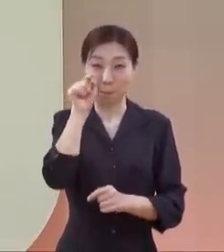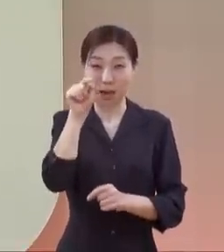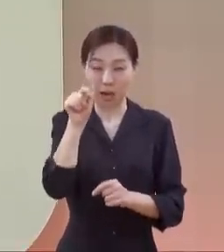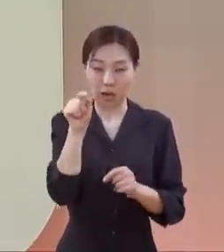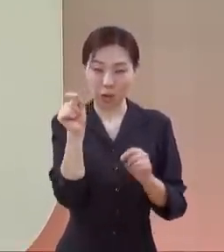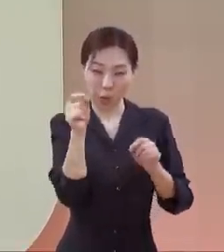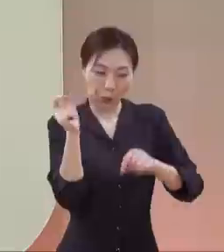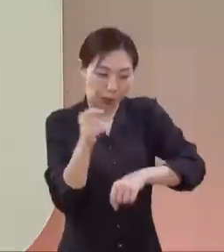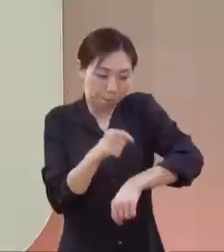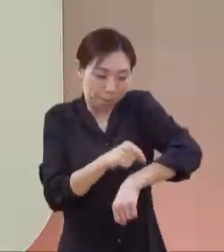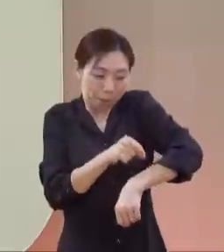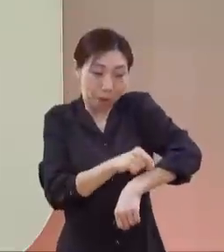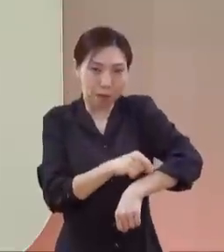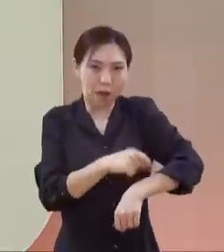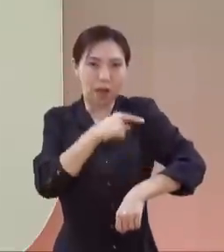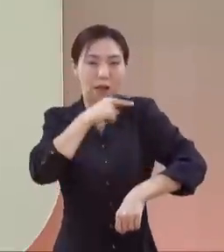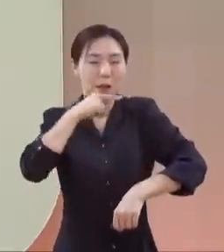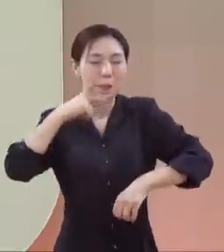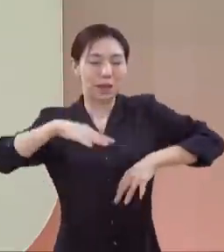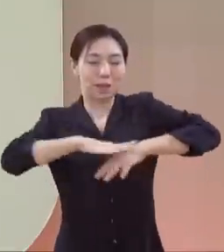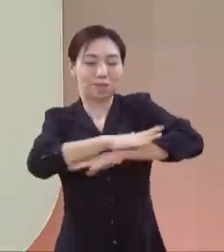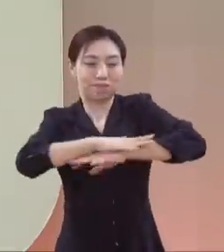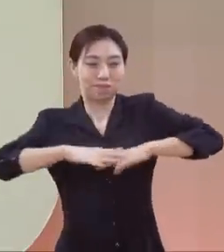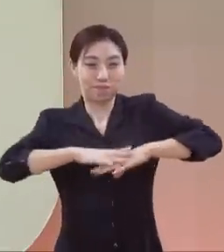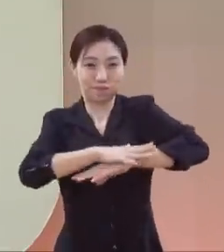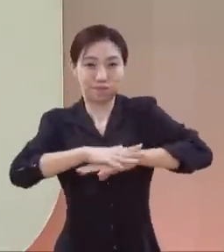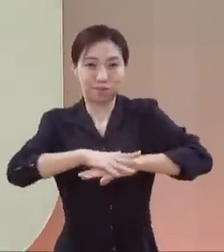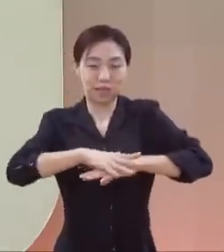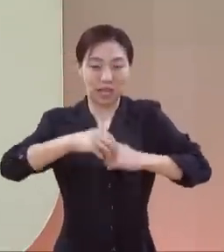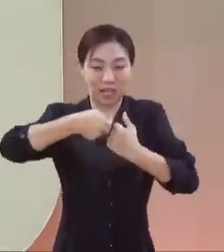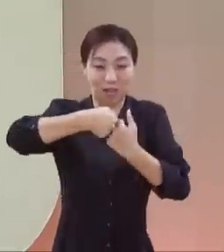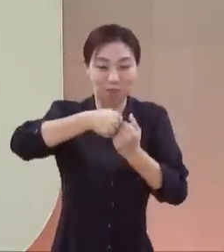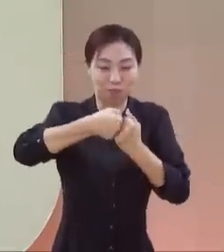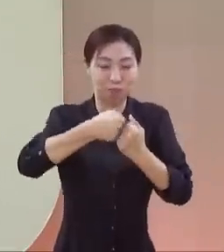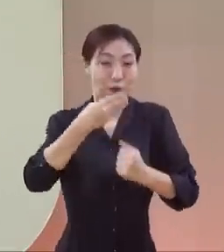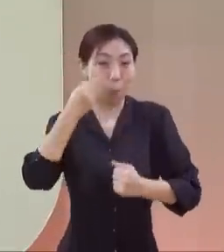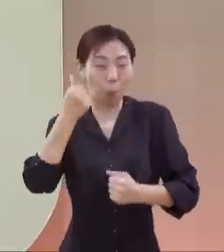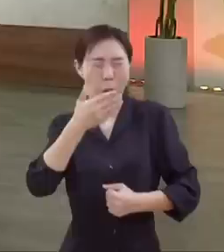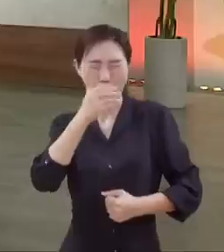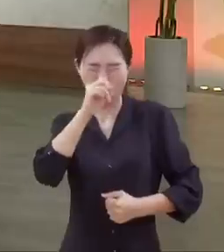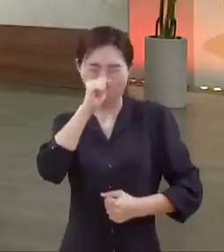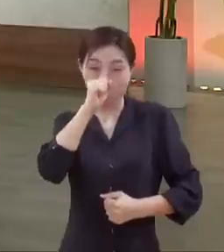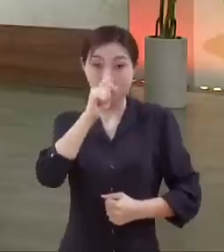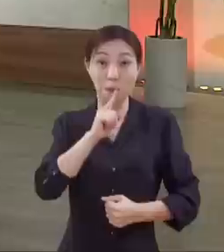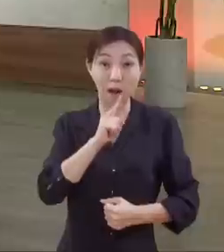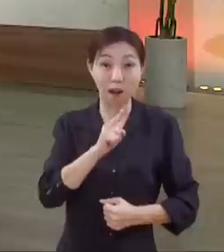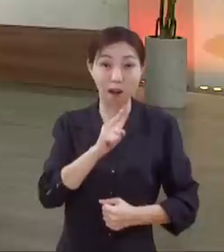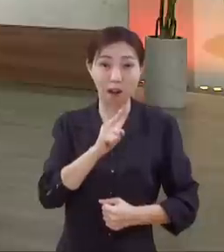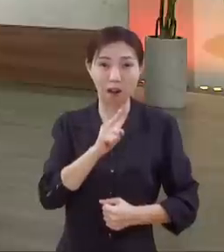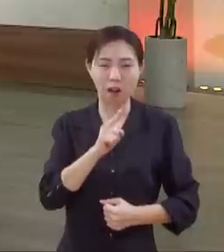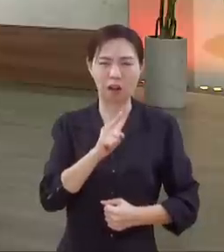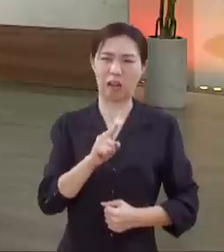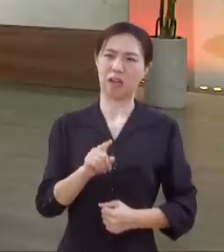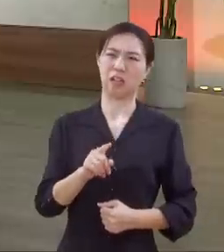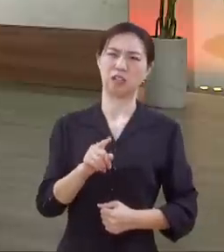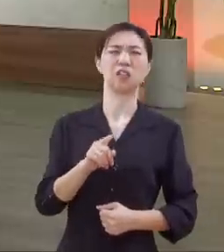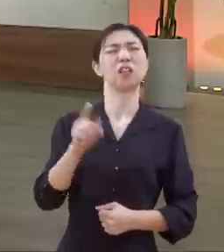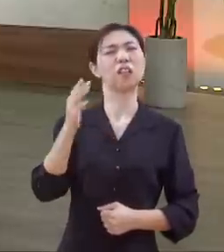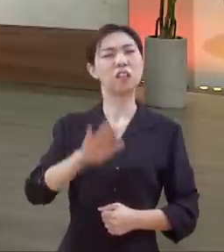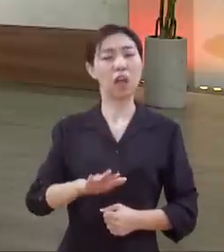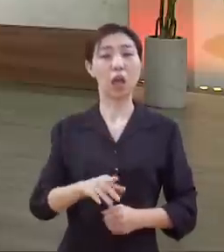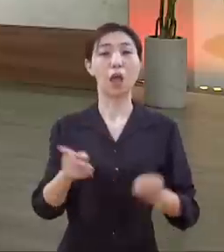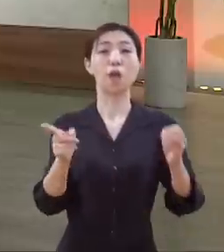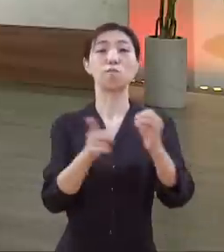혈액순환하고 그 관절에 좋다고 해서 우리가 봉침 같은 걸 많이 맞잖아요 여러분 이거 불교적인 관점에서 드리는